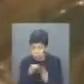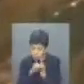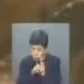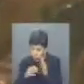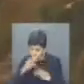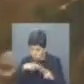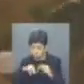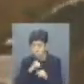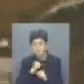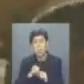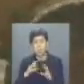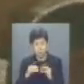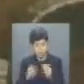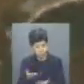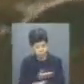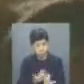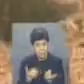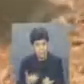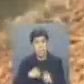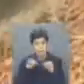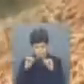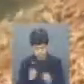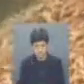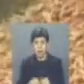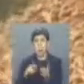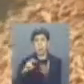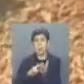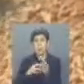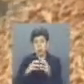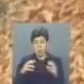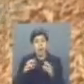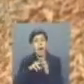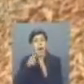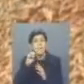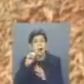าในที่ประชุมนะคะและมีมติให้รับรองคุณสมบัติและมาตรฐานเ